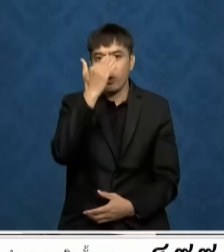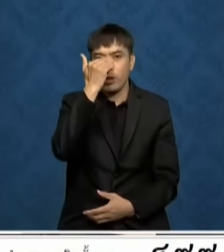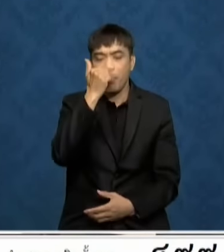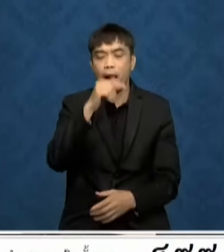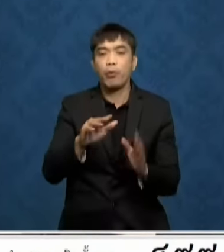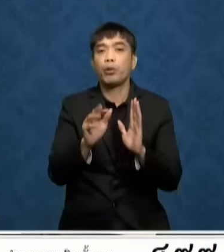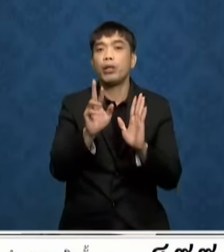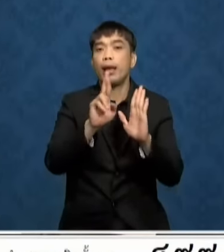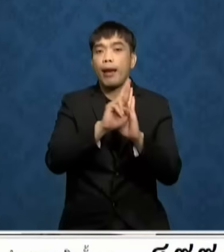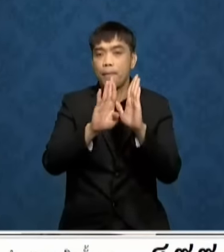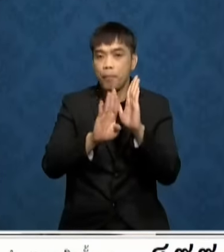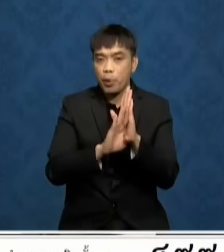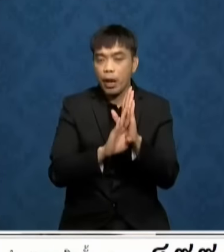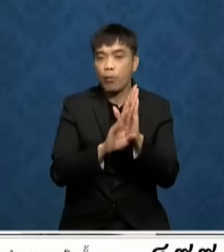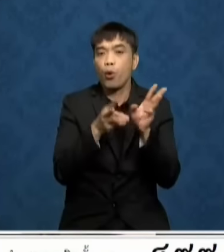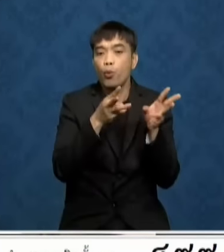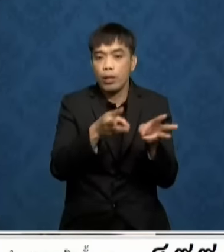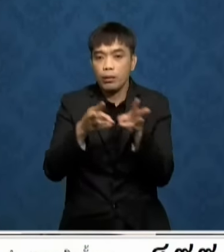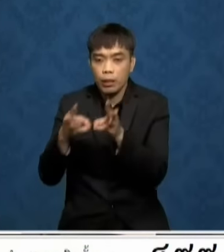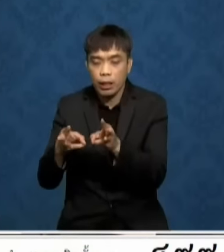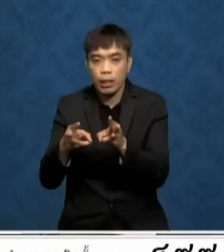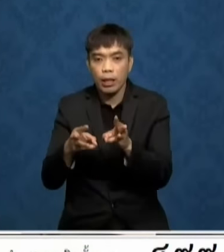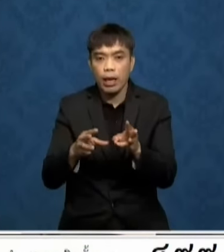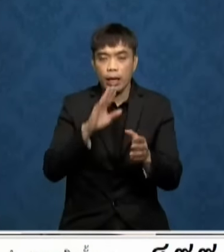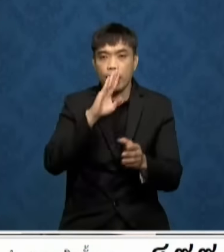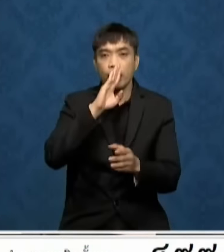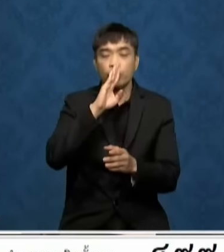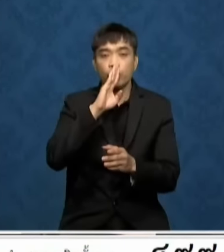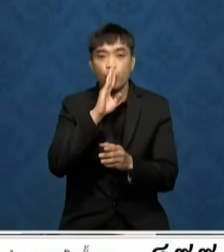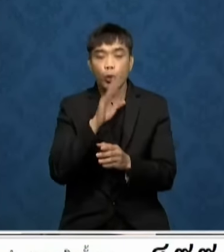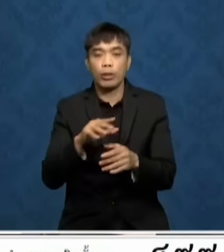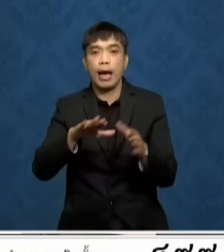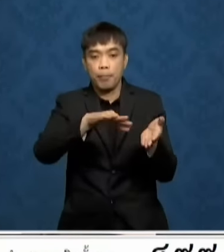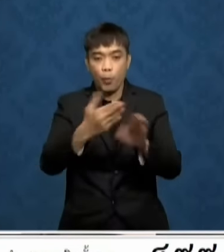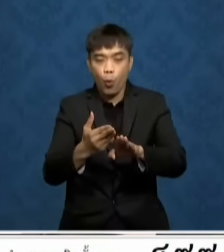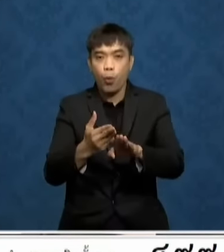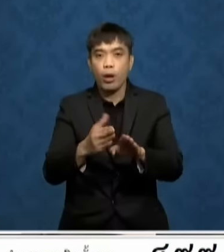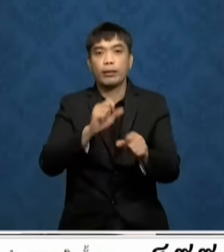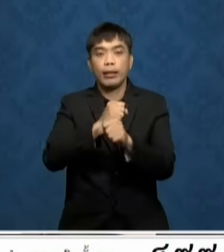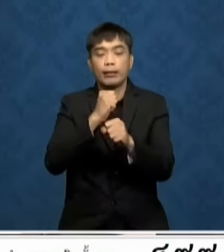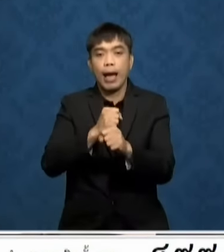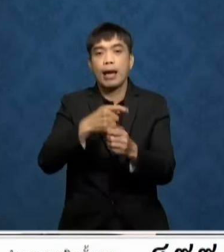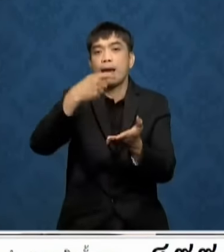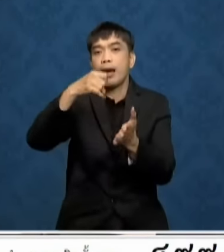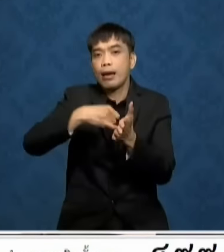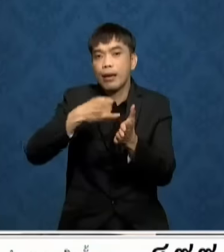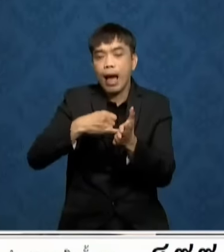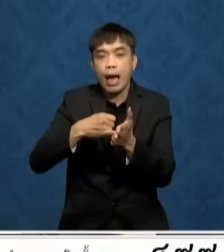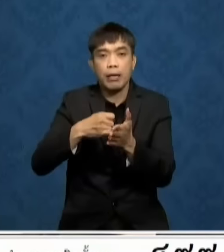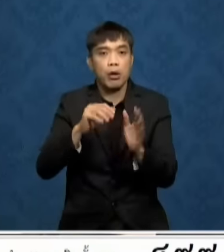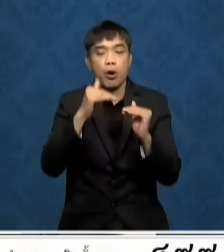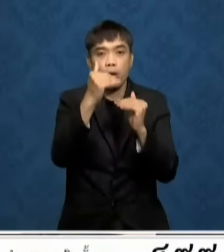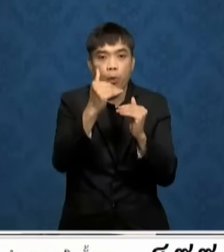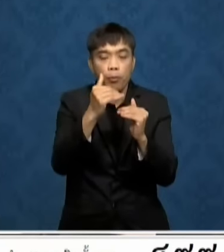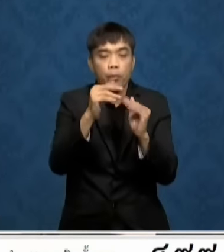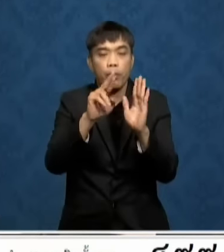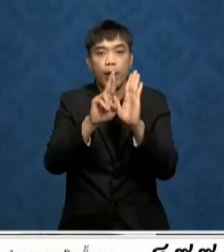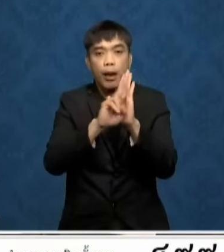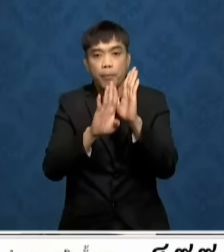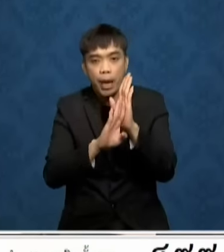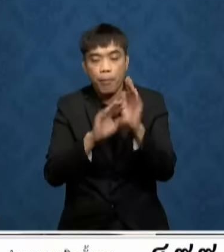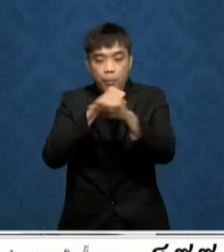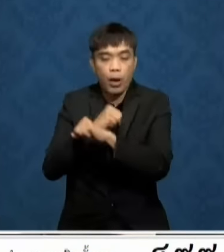ไม่มีกลไกทางวิธีพิจารณาที่เป็นหลักประกันไม่ให้การเกิดการยุบพรรคการเมืองได้โดยง่ายหรือไม่อะไรคือ